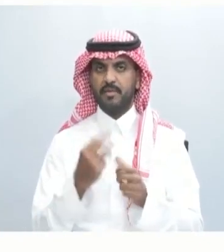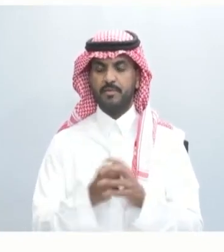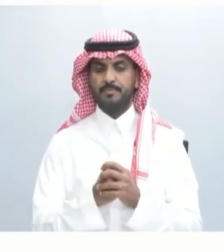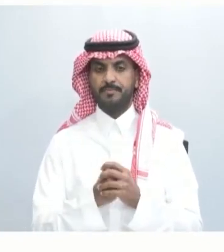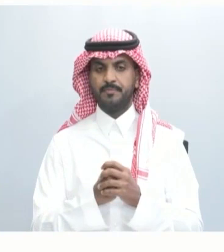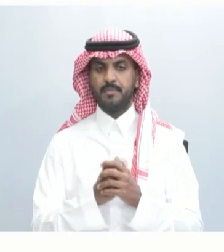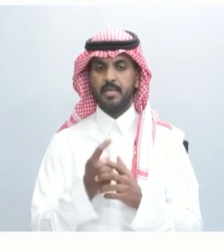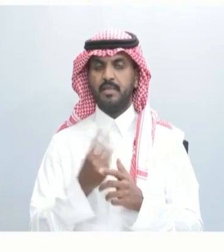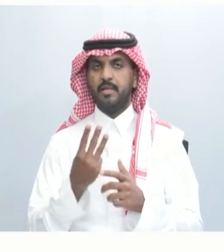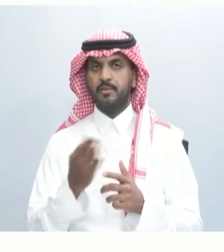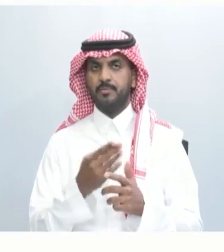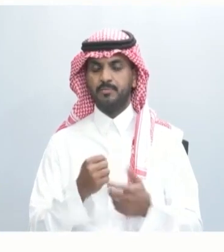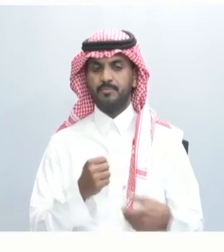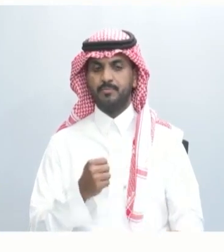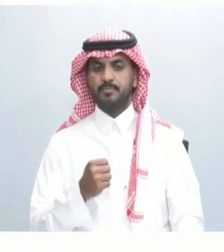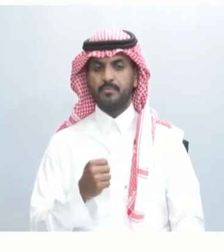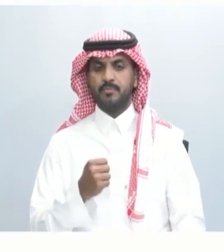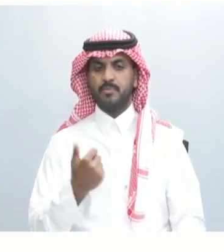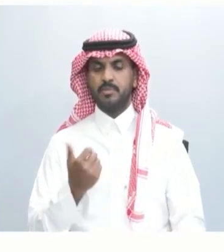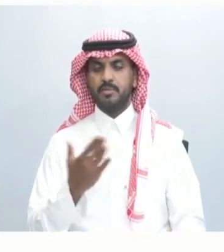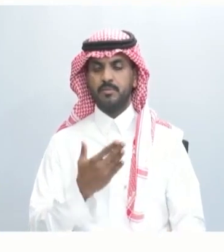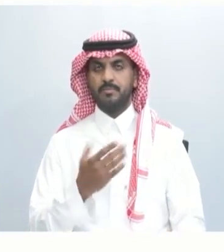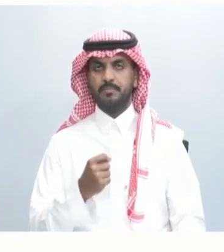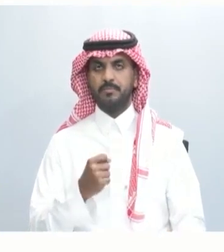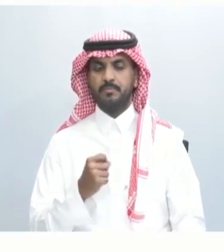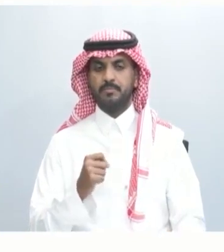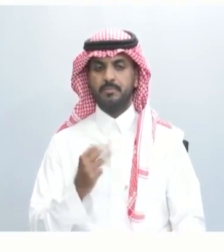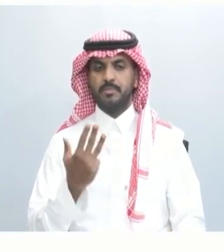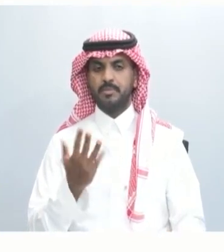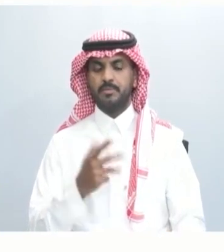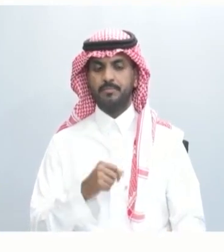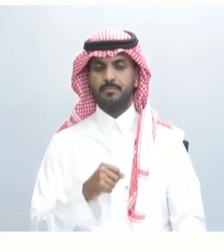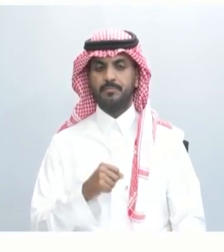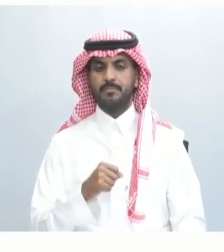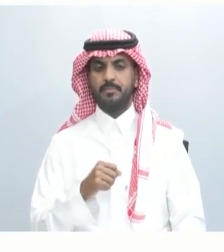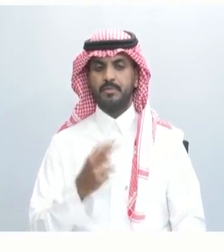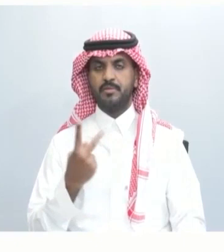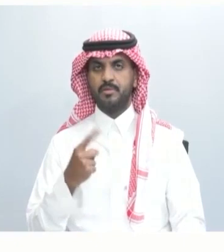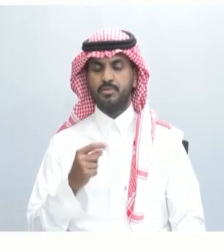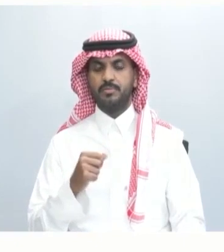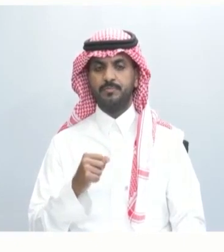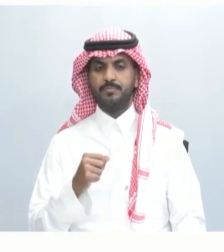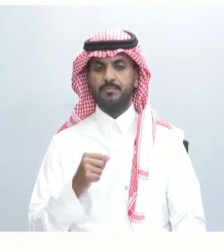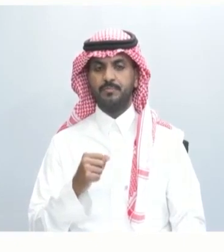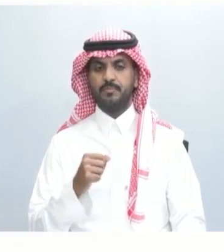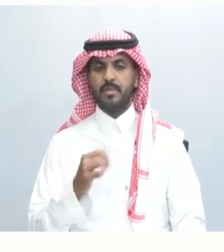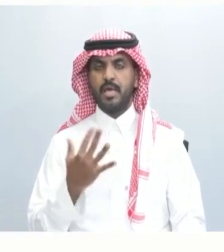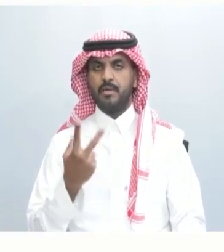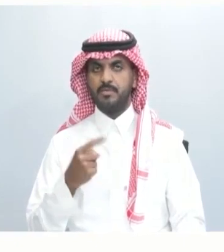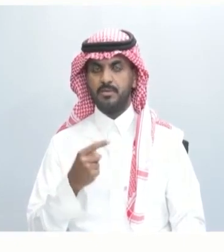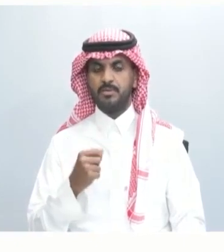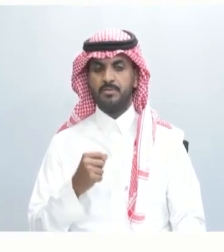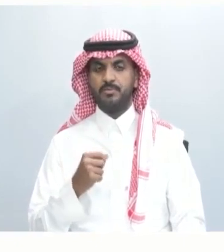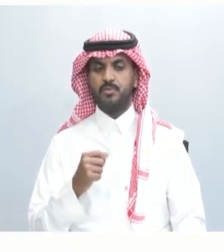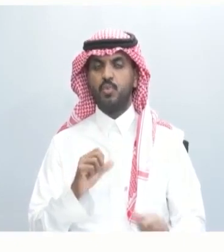هي ثلاثه سته تسعه اثنا عشر خمسه